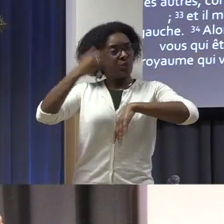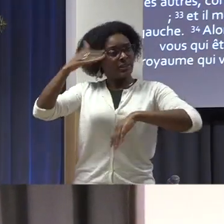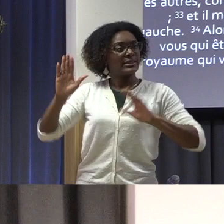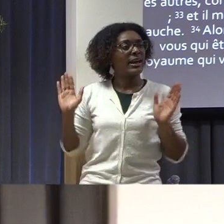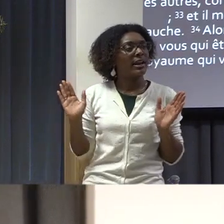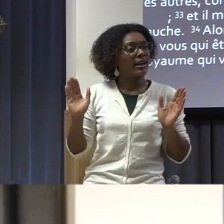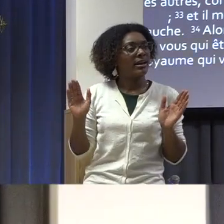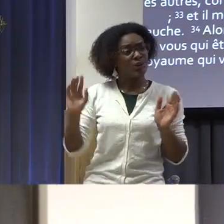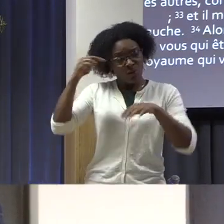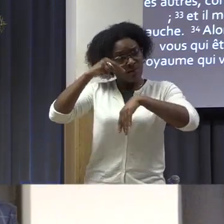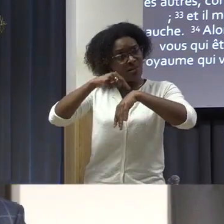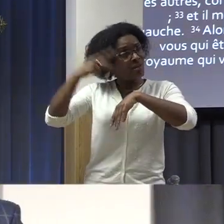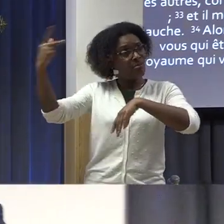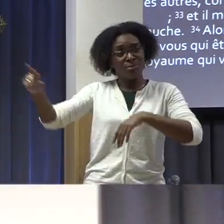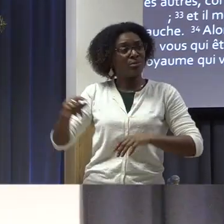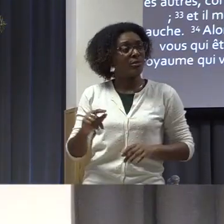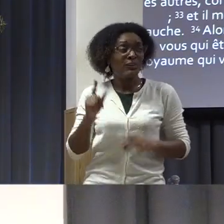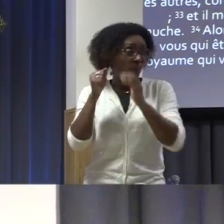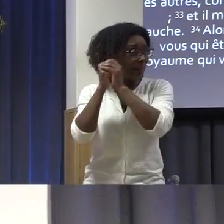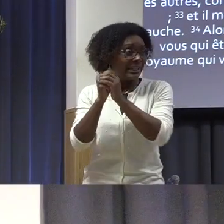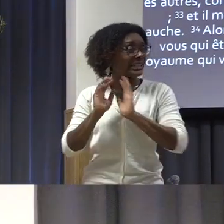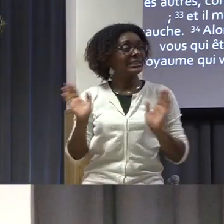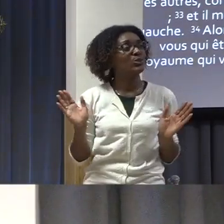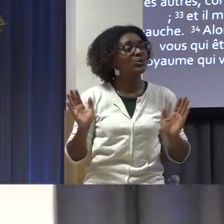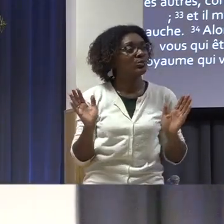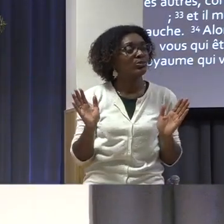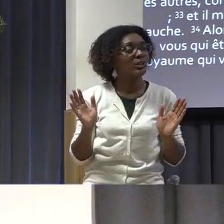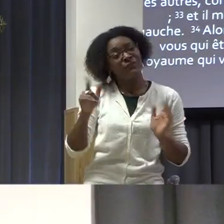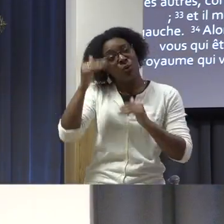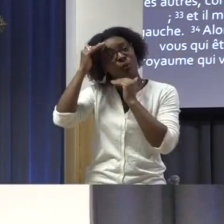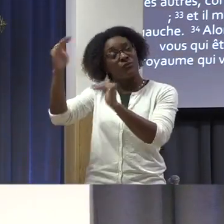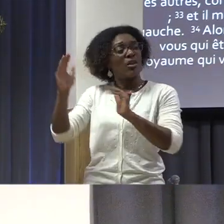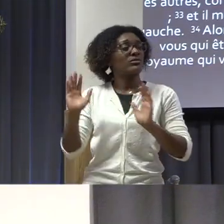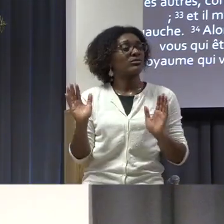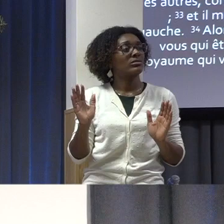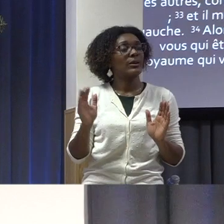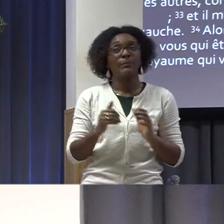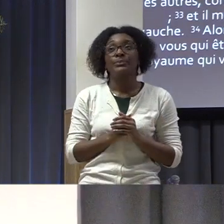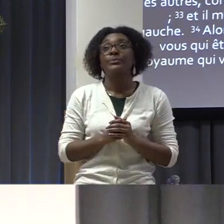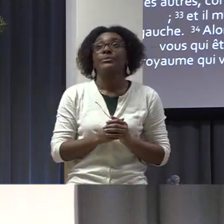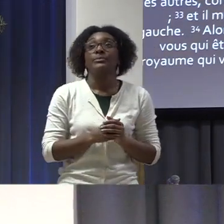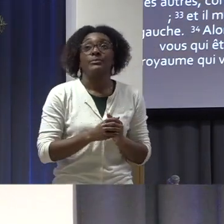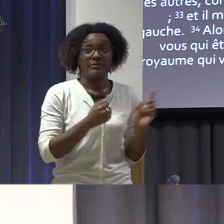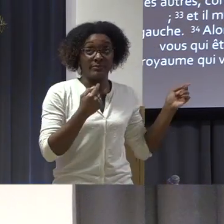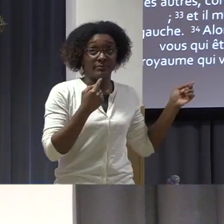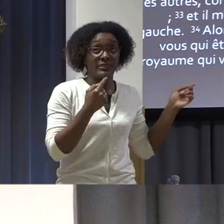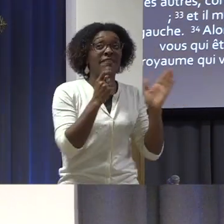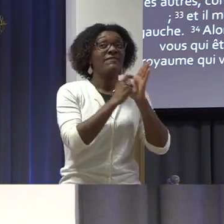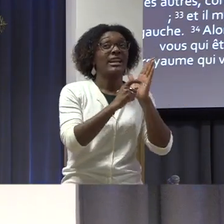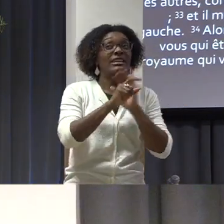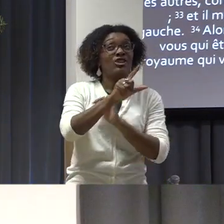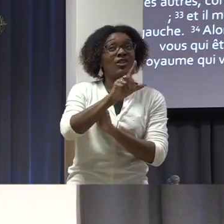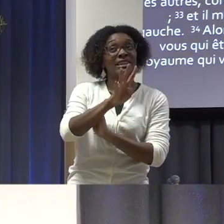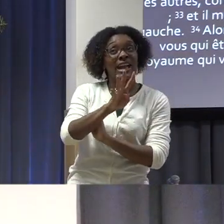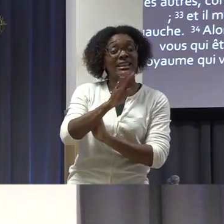devait faire ce qu'il a à faire prions pour lui il dit alors le roi dira à ceux qui sont à sa droite